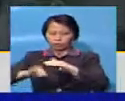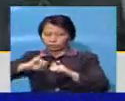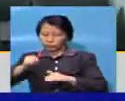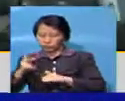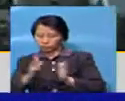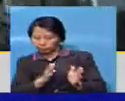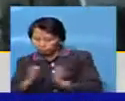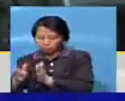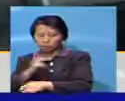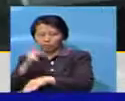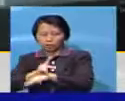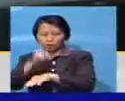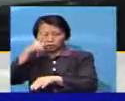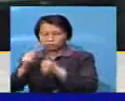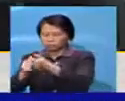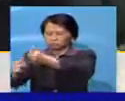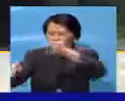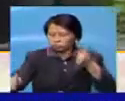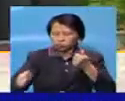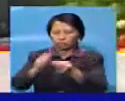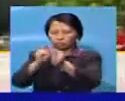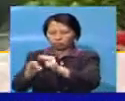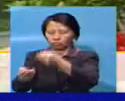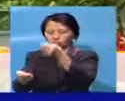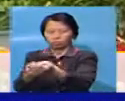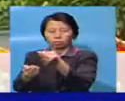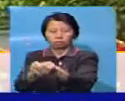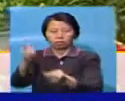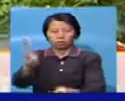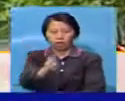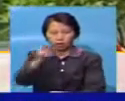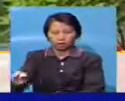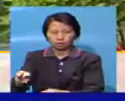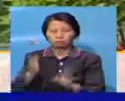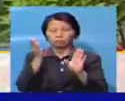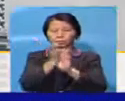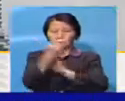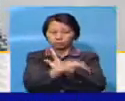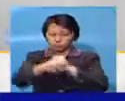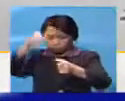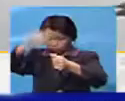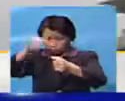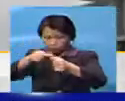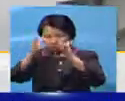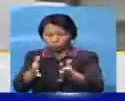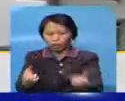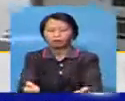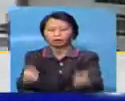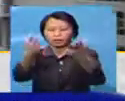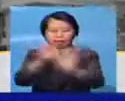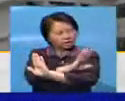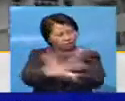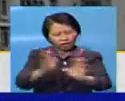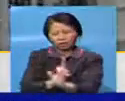Penyelarasan Kebangsaan bagi pencegahan pengubahan wang haram. Bank Pusat juga memberi peringatan kepada orang ramai agar